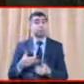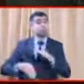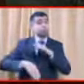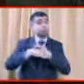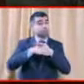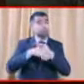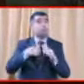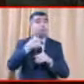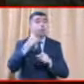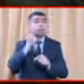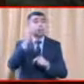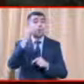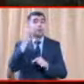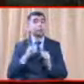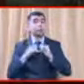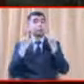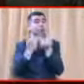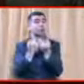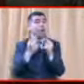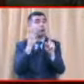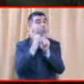اولا المجلس الاداري